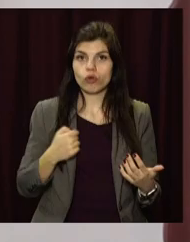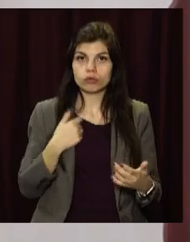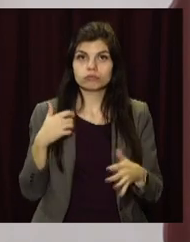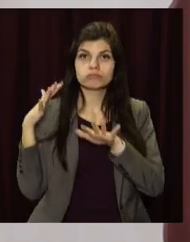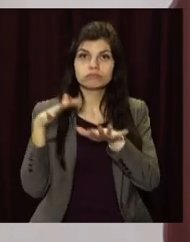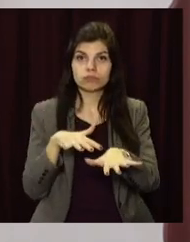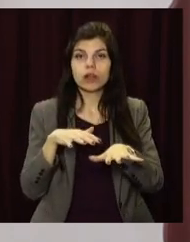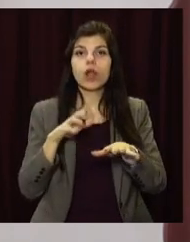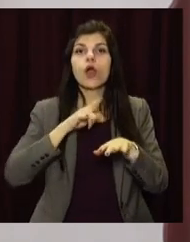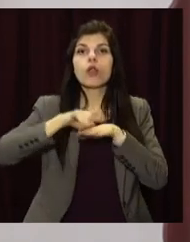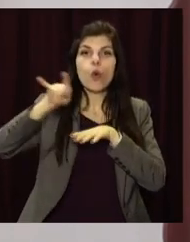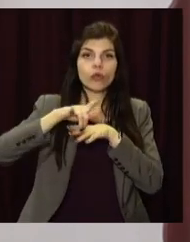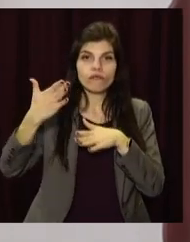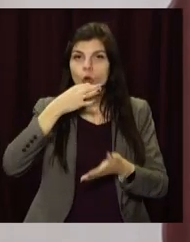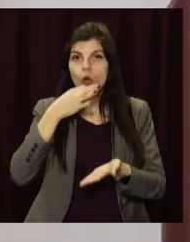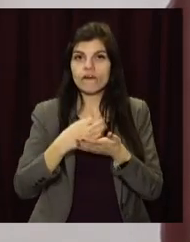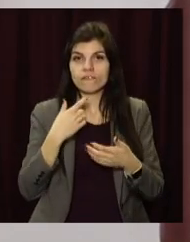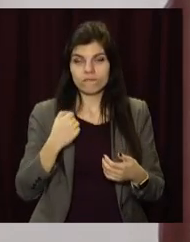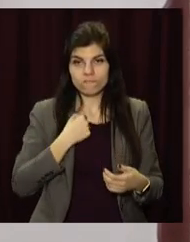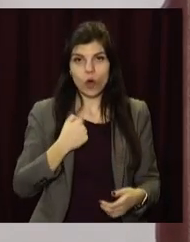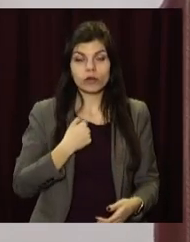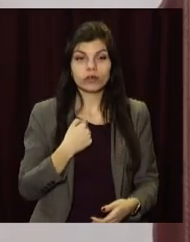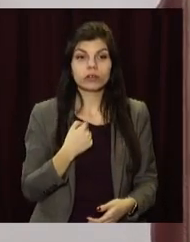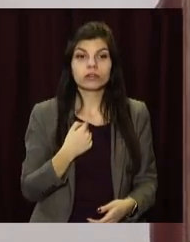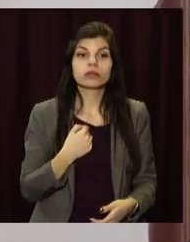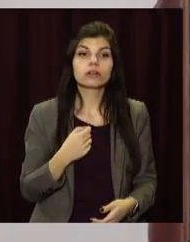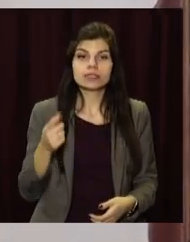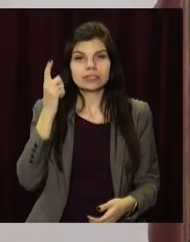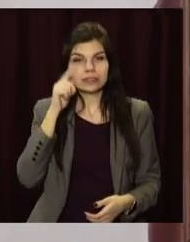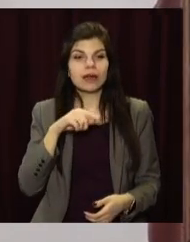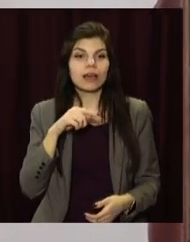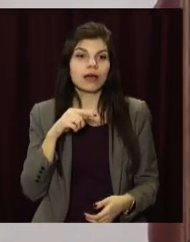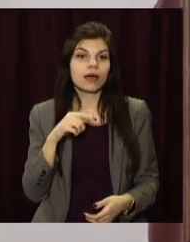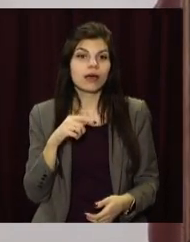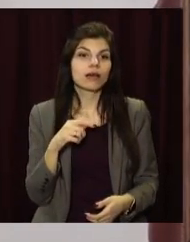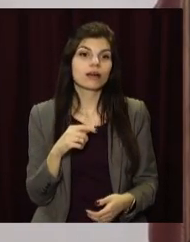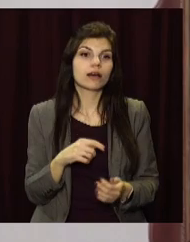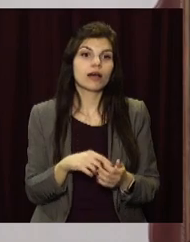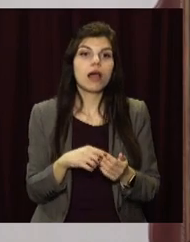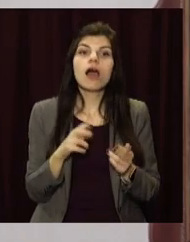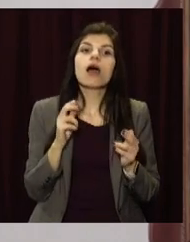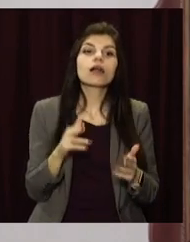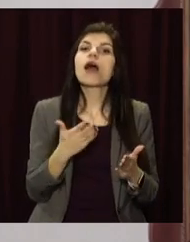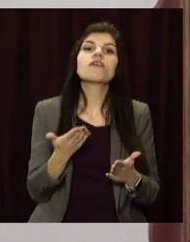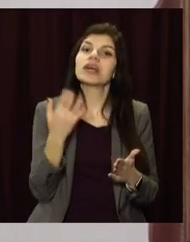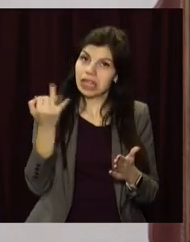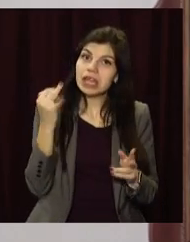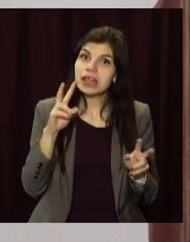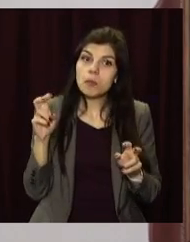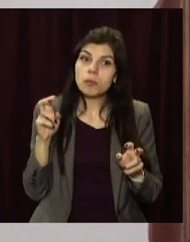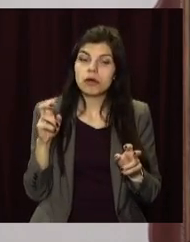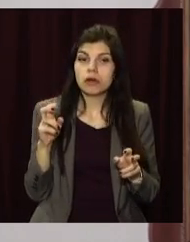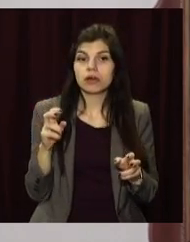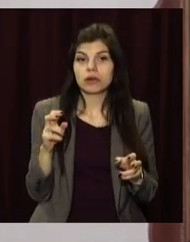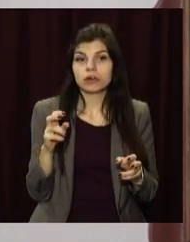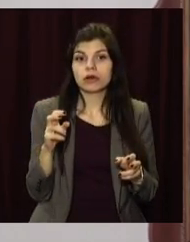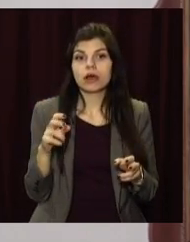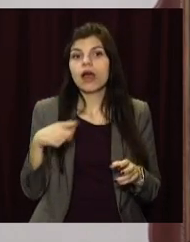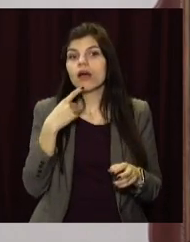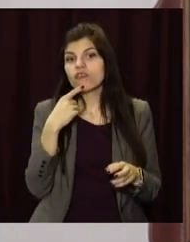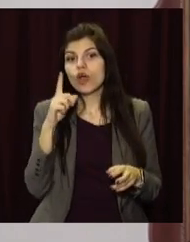виставлялася завжди за кордоном, і це був тріумф, до речі. Але з нами це вже п'ята виставка.